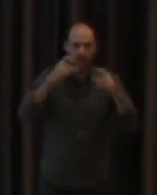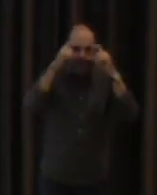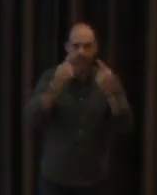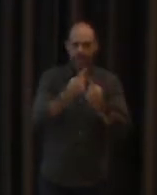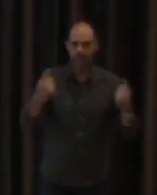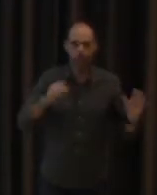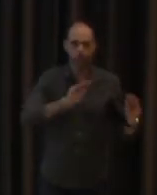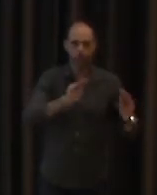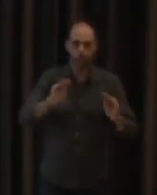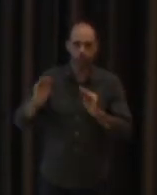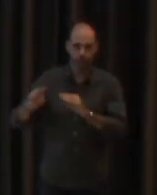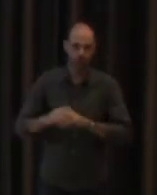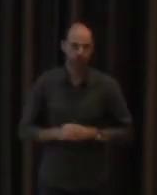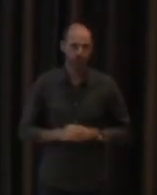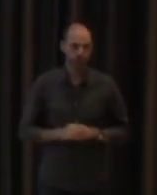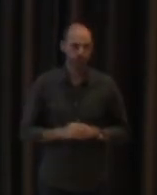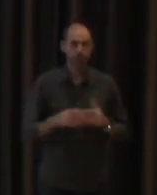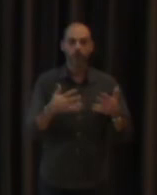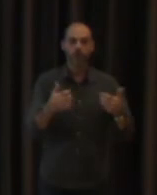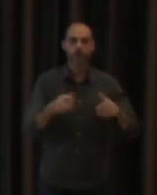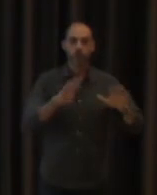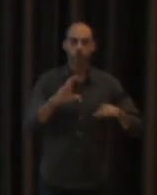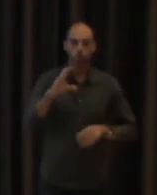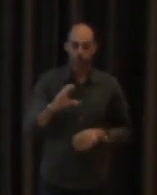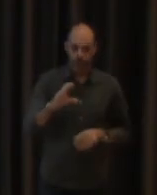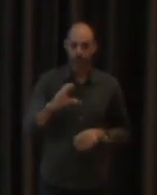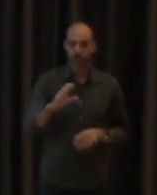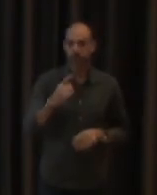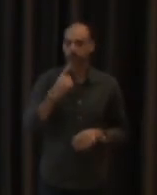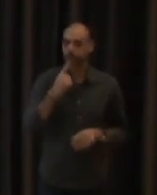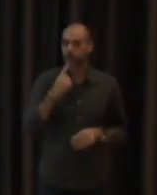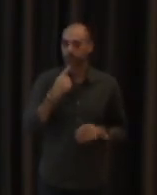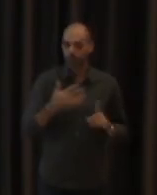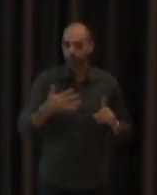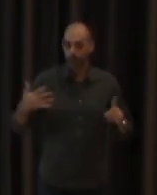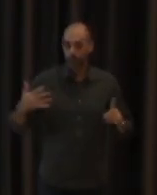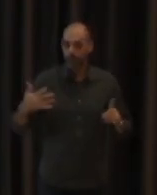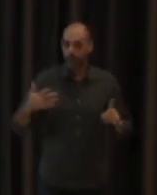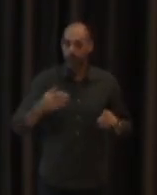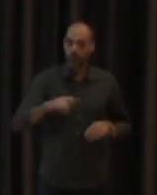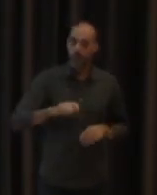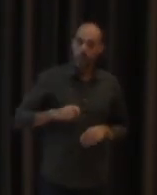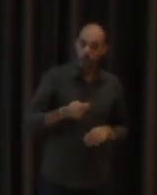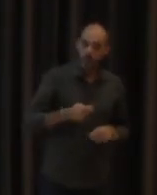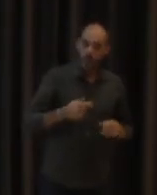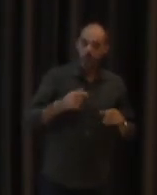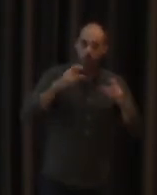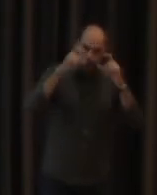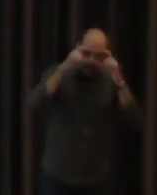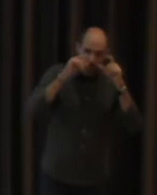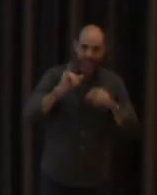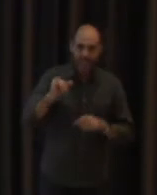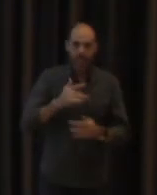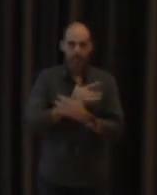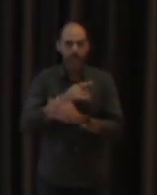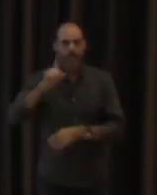Sí que podem, en canvi, agafar la frase de 9C per afrasejar-la per el que tenim en 10F. En Pere porta ulleres i la Maria